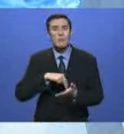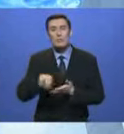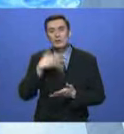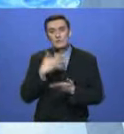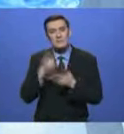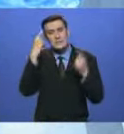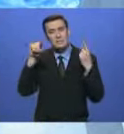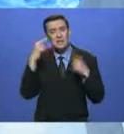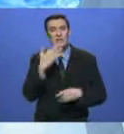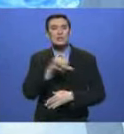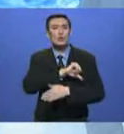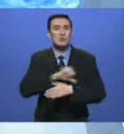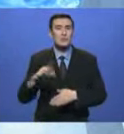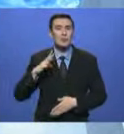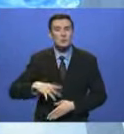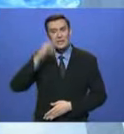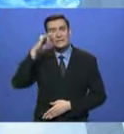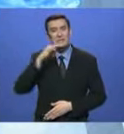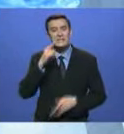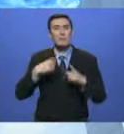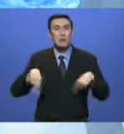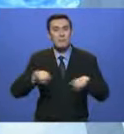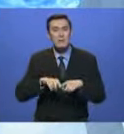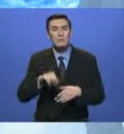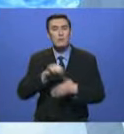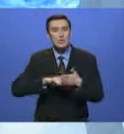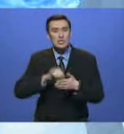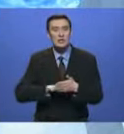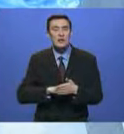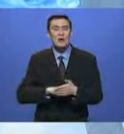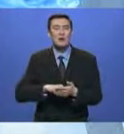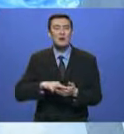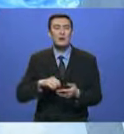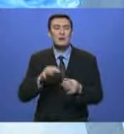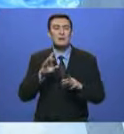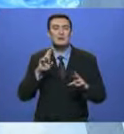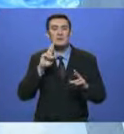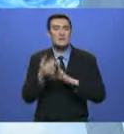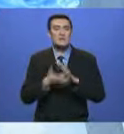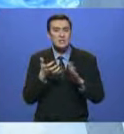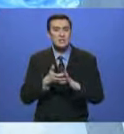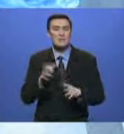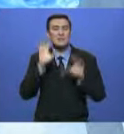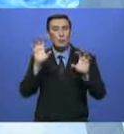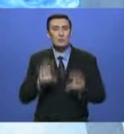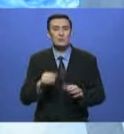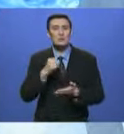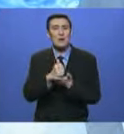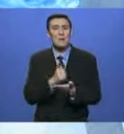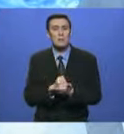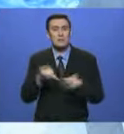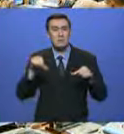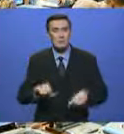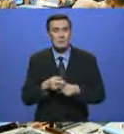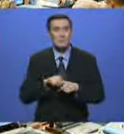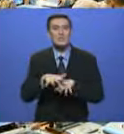собственные изобретения из-за рубежа приходится казахстанским компаниям из-за несовершенства законодательства в области патентирования. Сегодня на правительственном часе